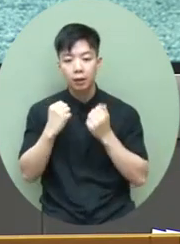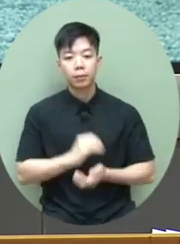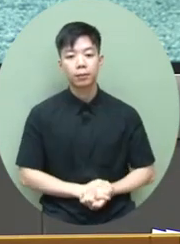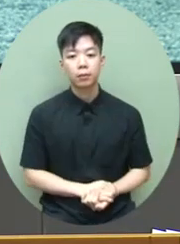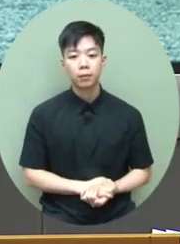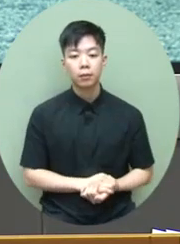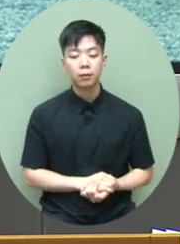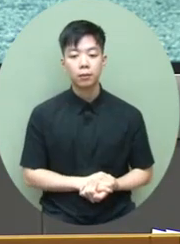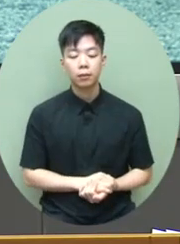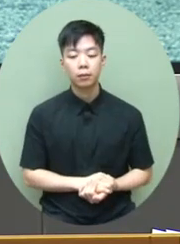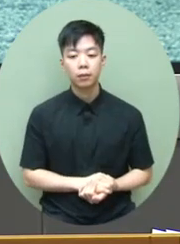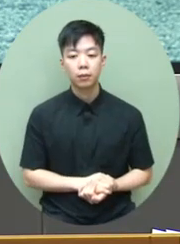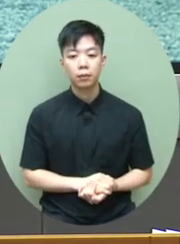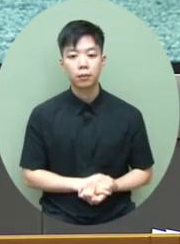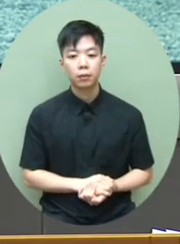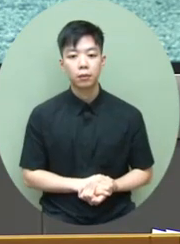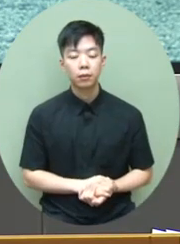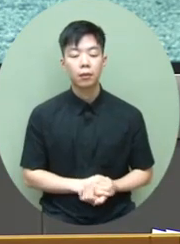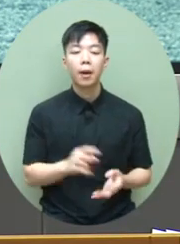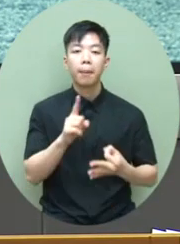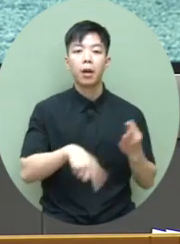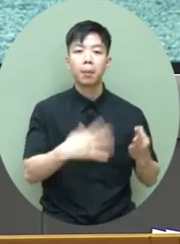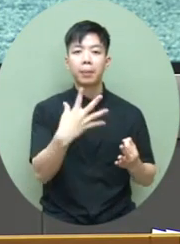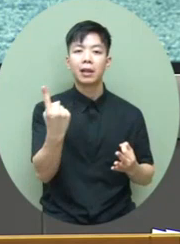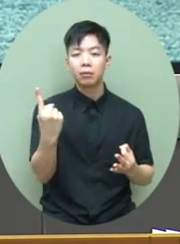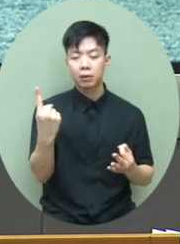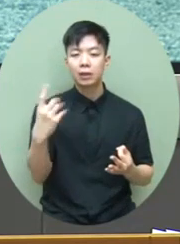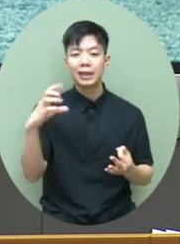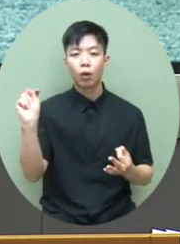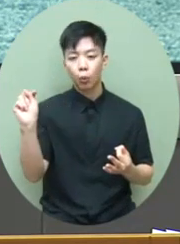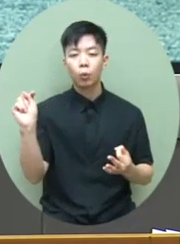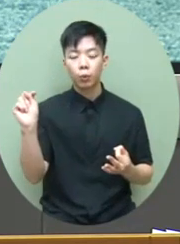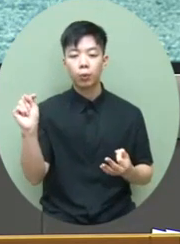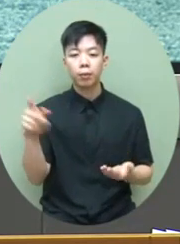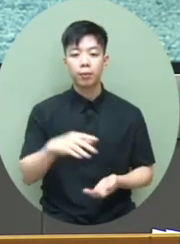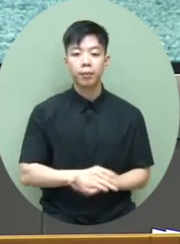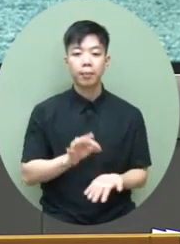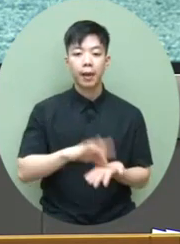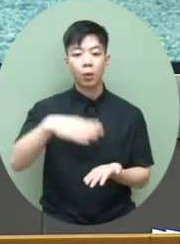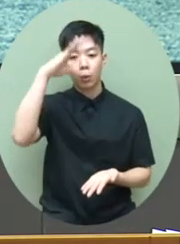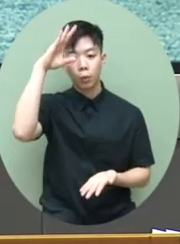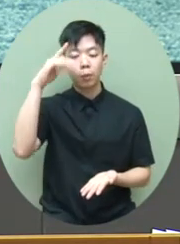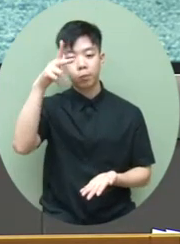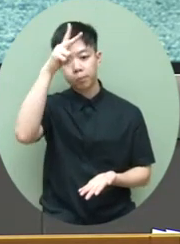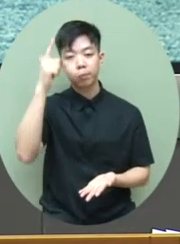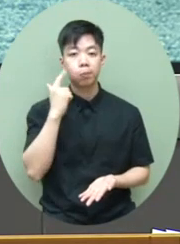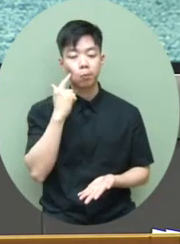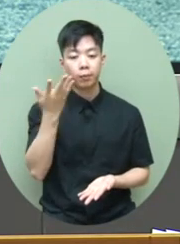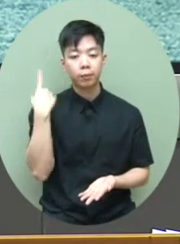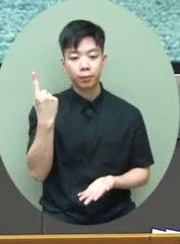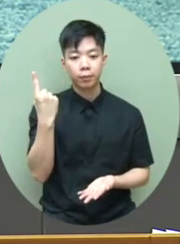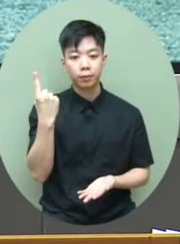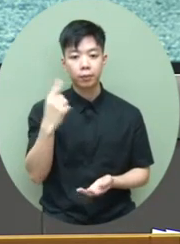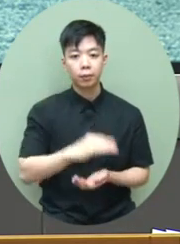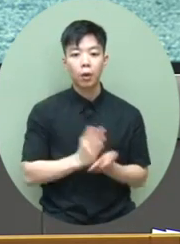咁另外，五邑司徒浩中學咧喺觀塘咧，就係琴日就係報喺